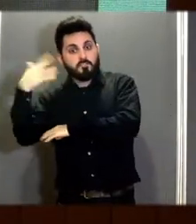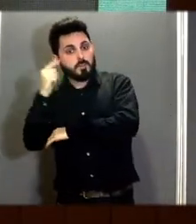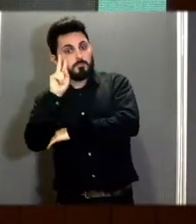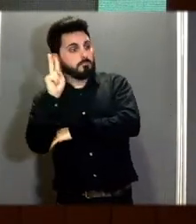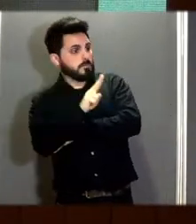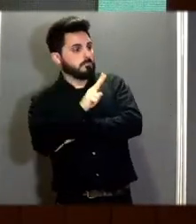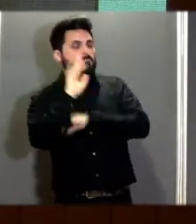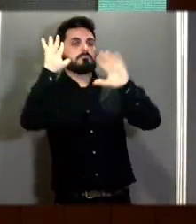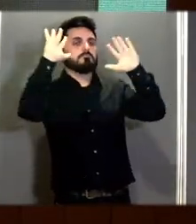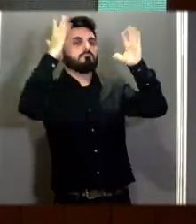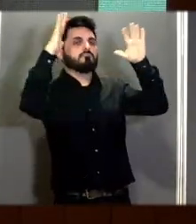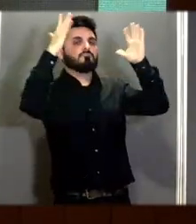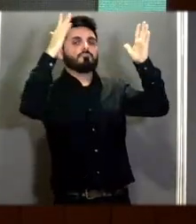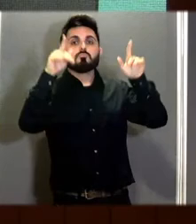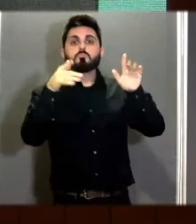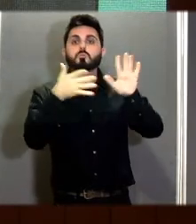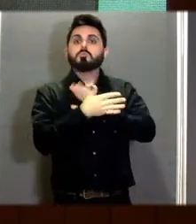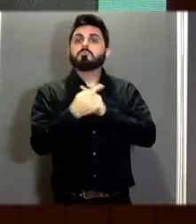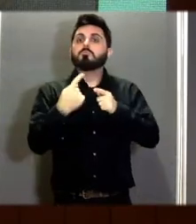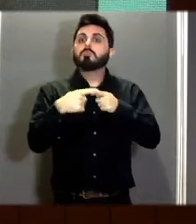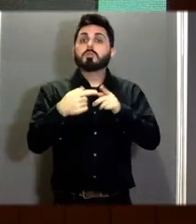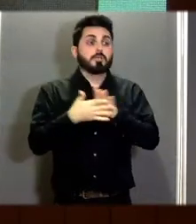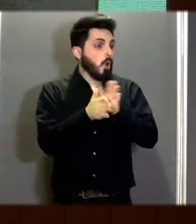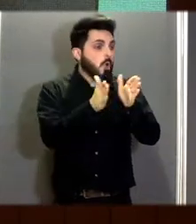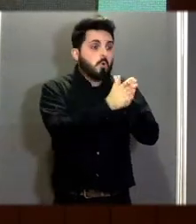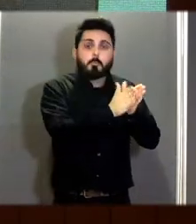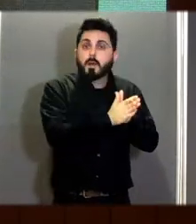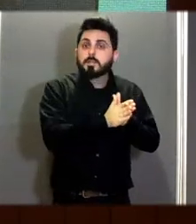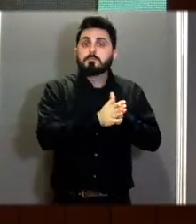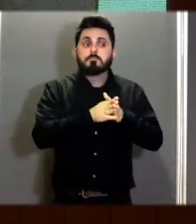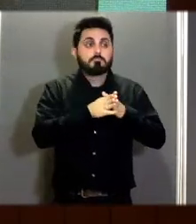els seus companys, eren els seus fills, eren els seus nebots,